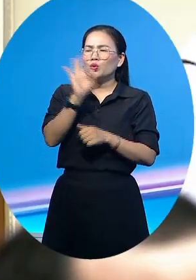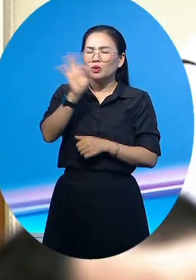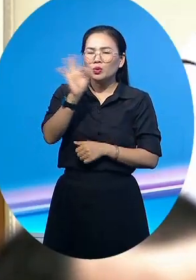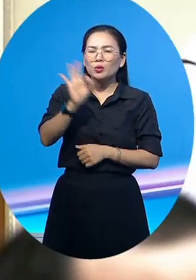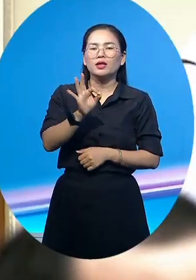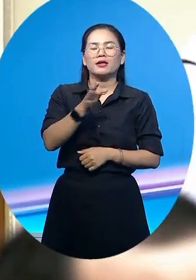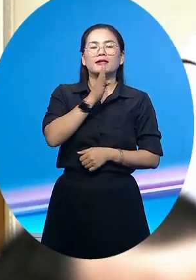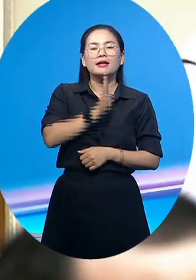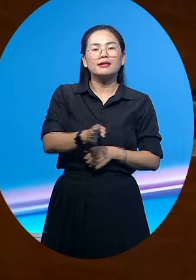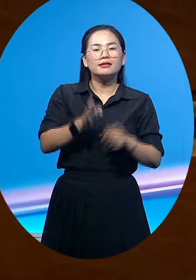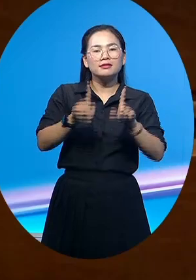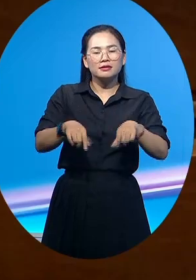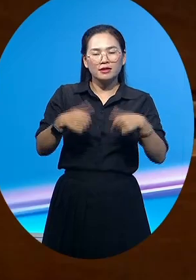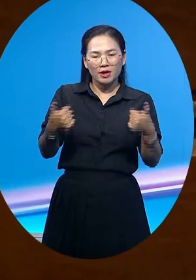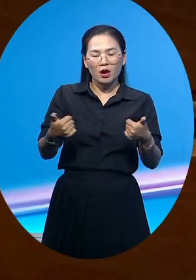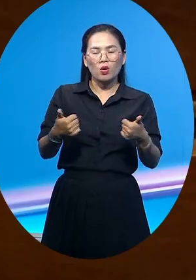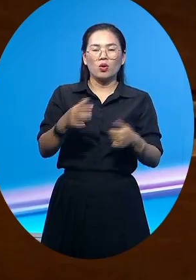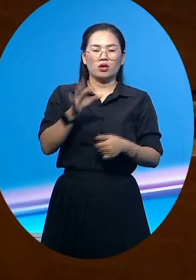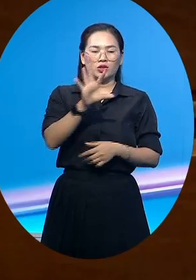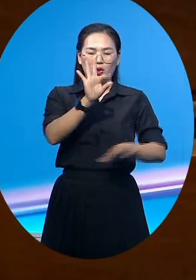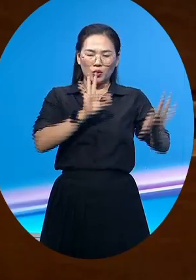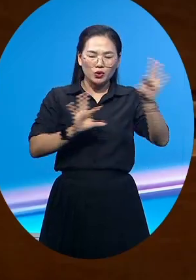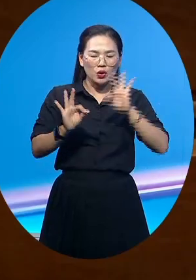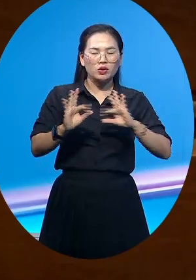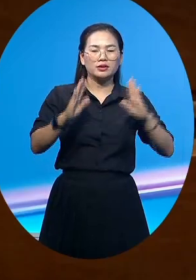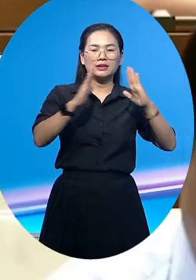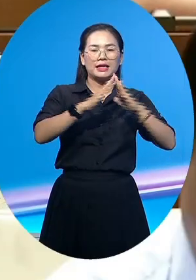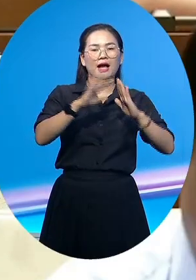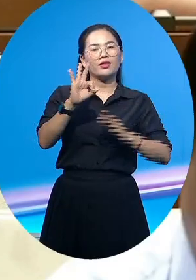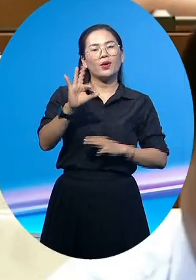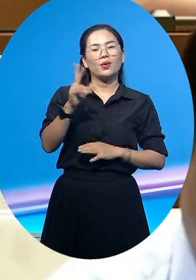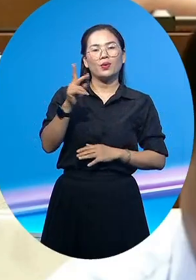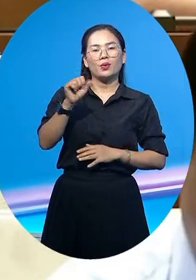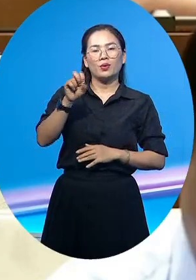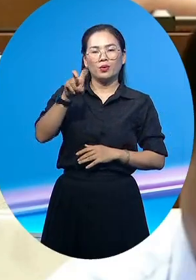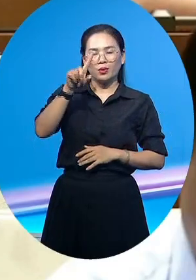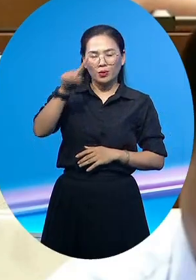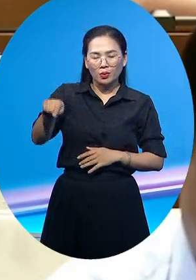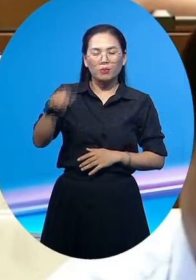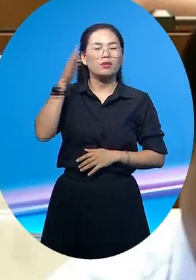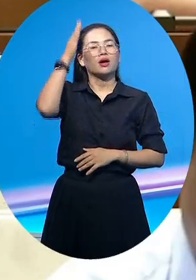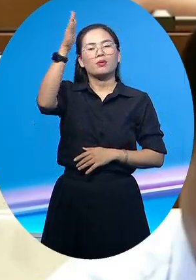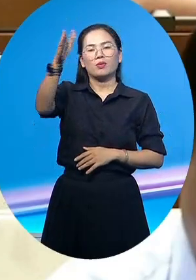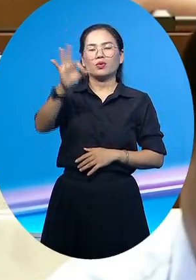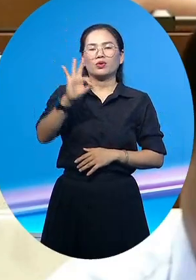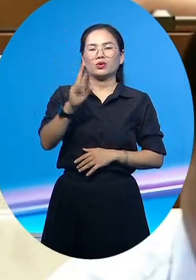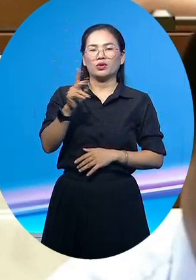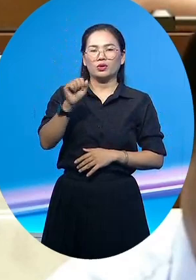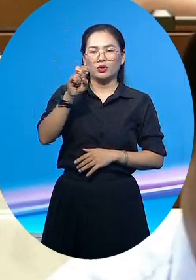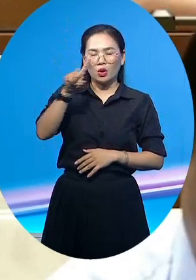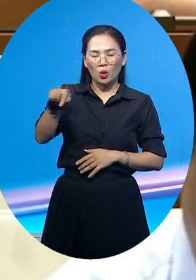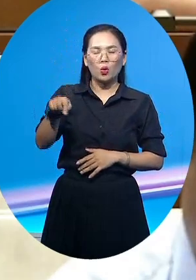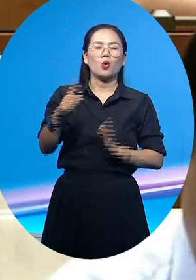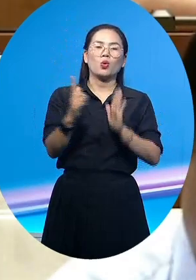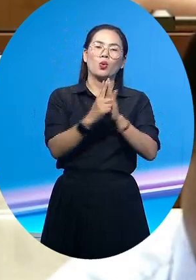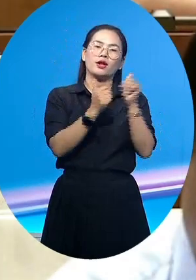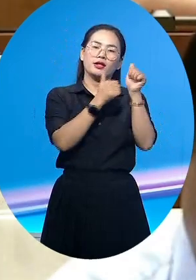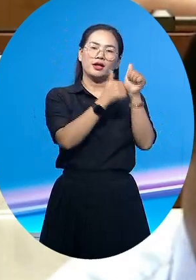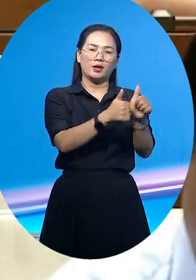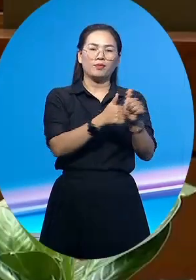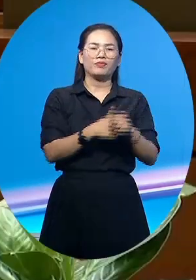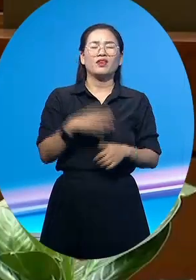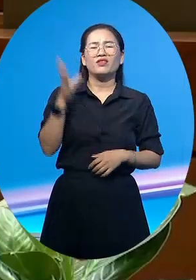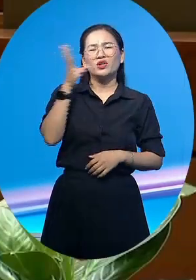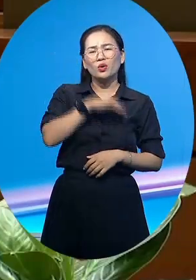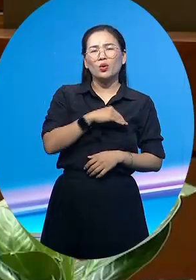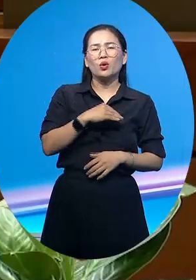cường hiệu quả công tác lựa chọn nhà thầu nâng cao hiệu lực thực thi quy định của pháp luật về đấu thầu trong thời gian tới về đấu thầu tập trung mua thuốc